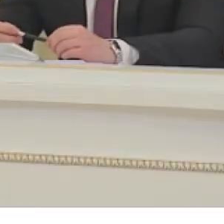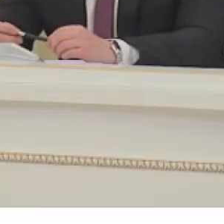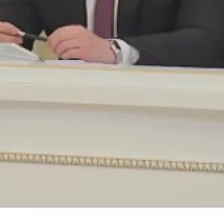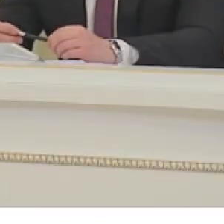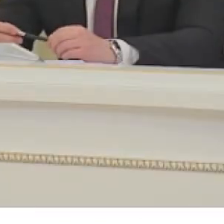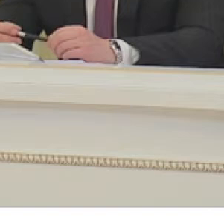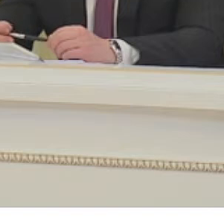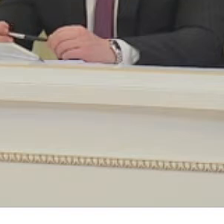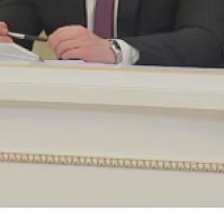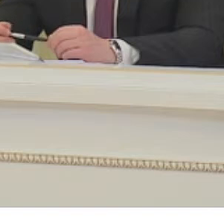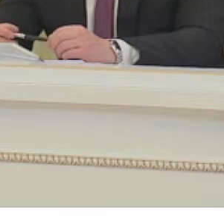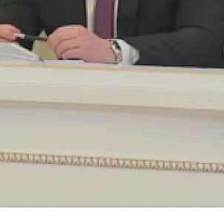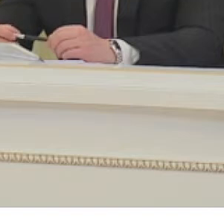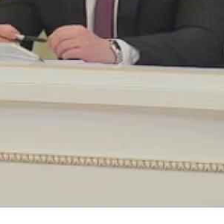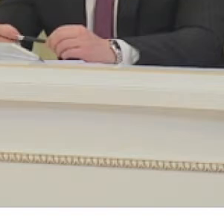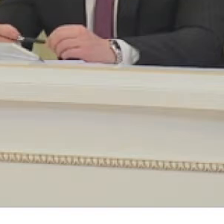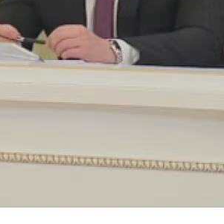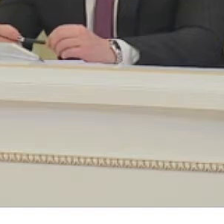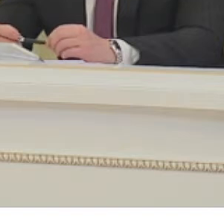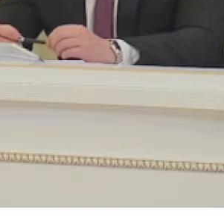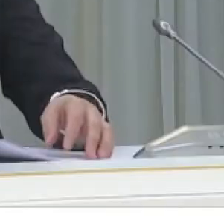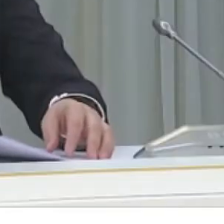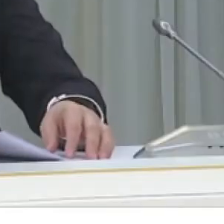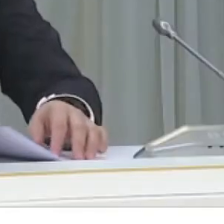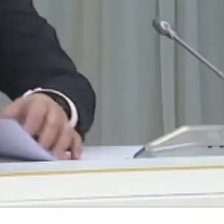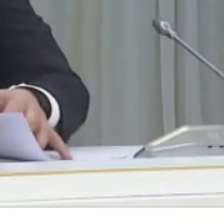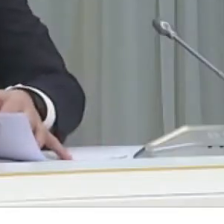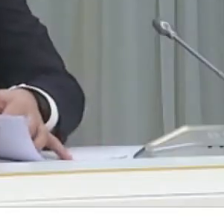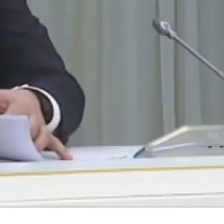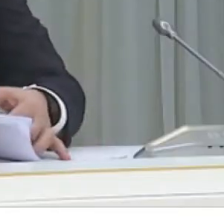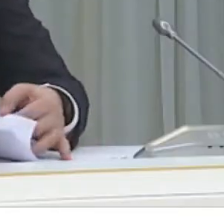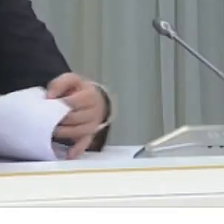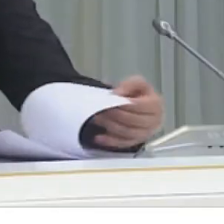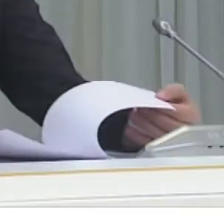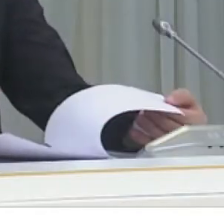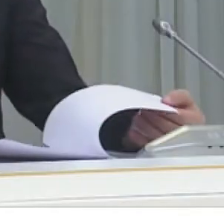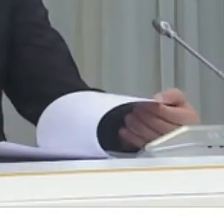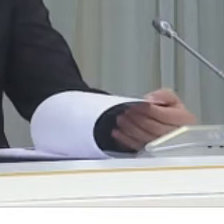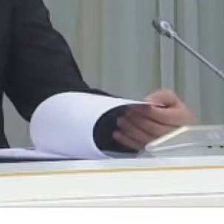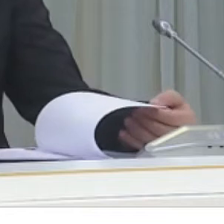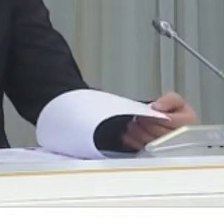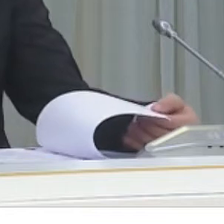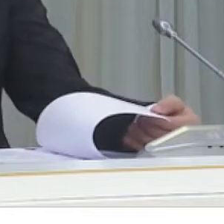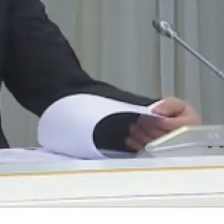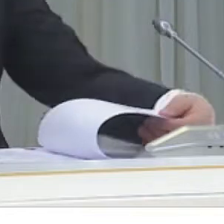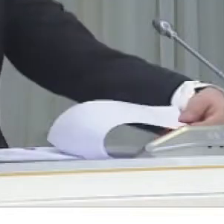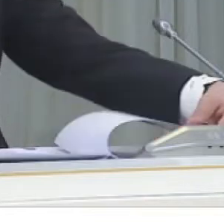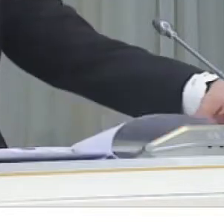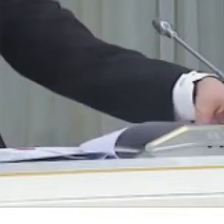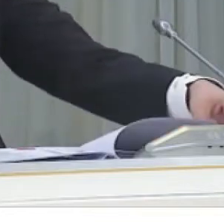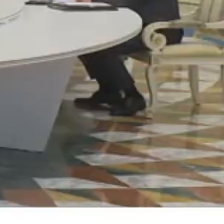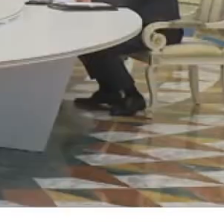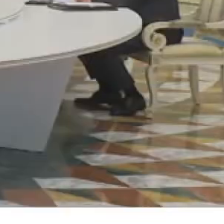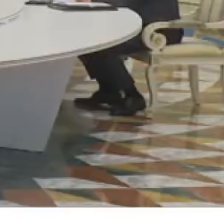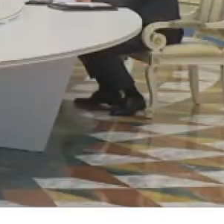Айтуынша, ол үшін жаңа көзқарас, жаңа идея керек. Осы ретте мемлекет басшысы 2025 жылға дейінгі еліміздің даму стратегиясына ерекше